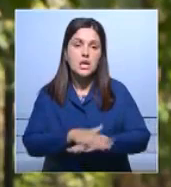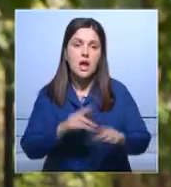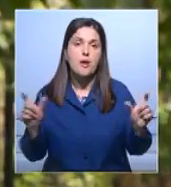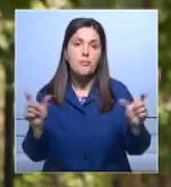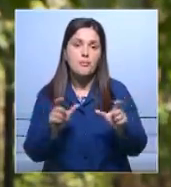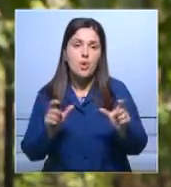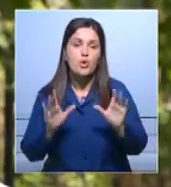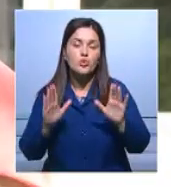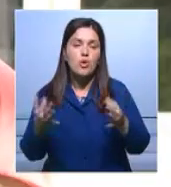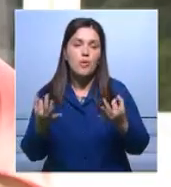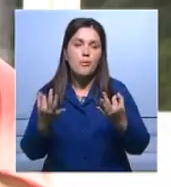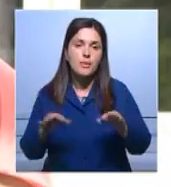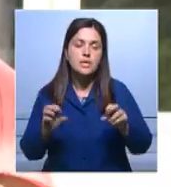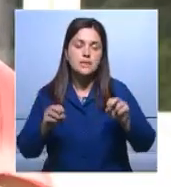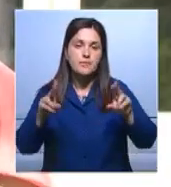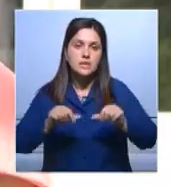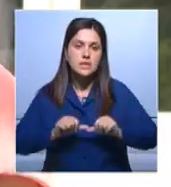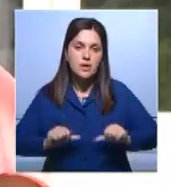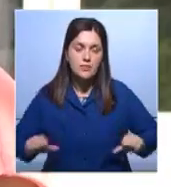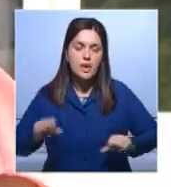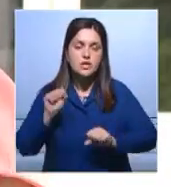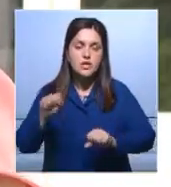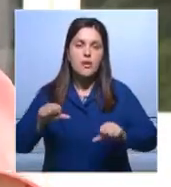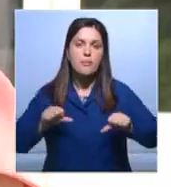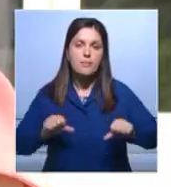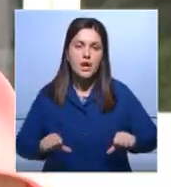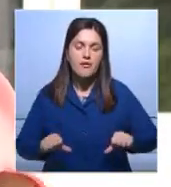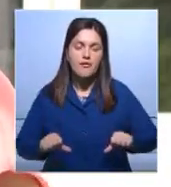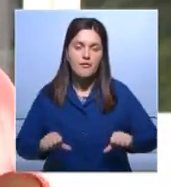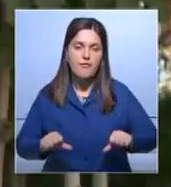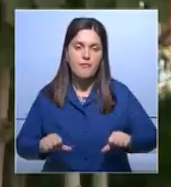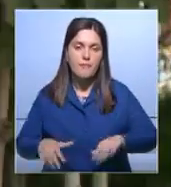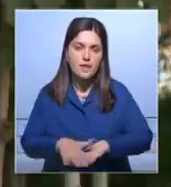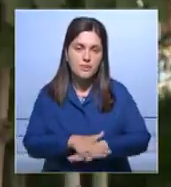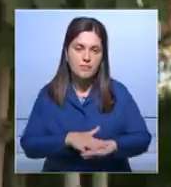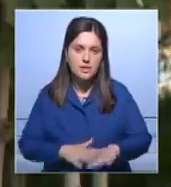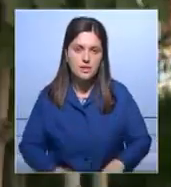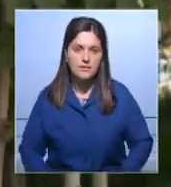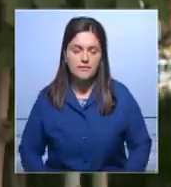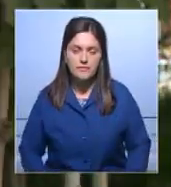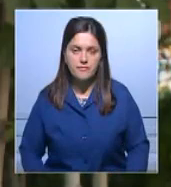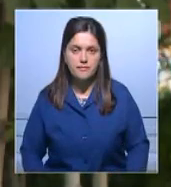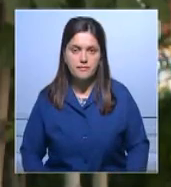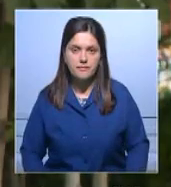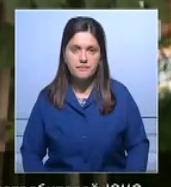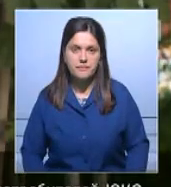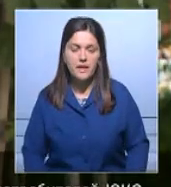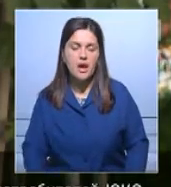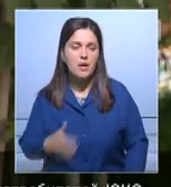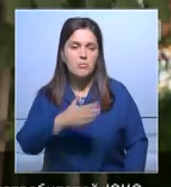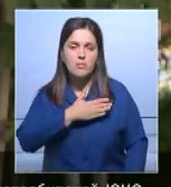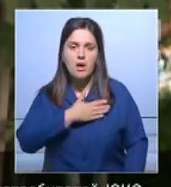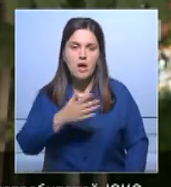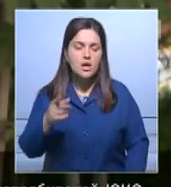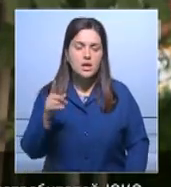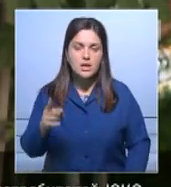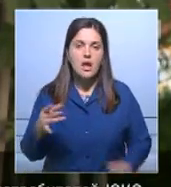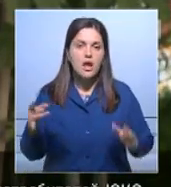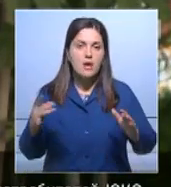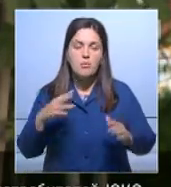тоже только по разрешению Комитета по защите прав потребителей. К нам еще не поступило отравление с нитратами.